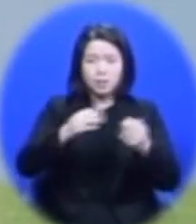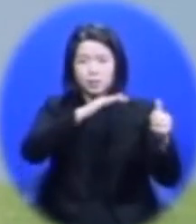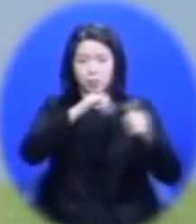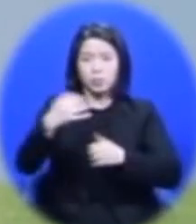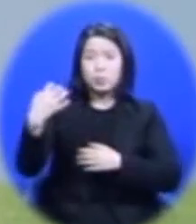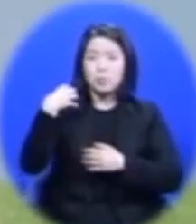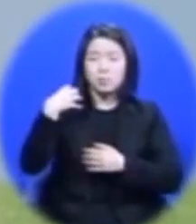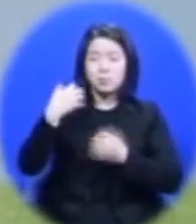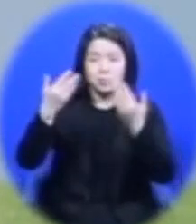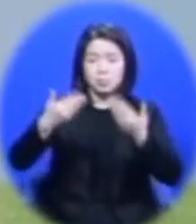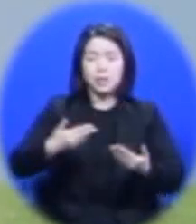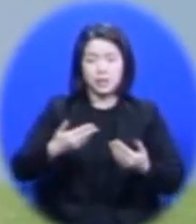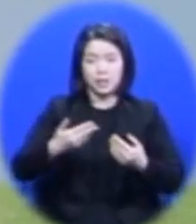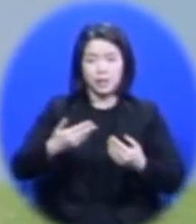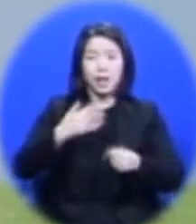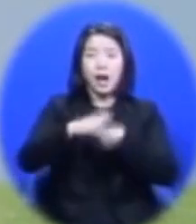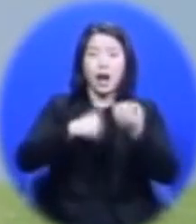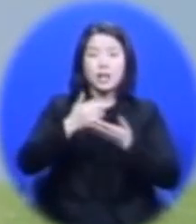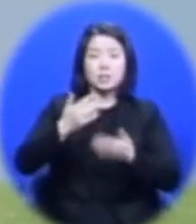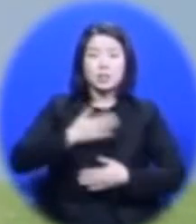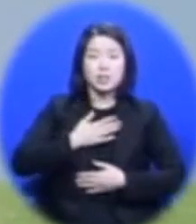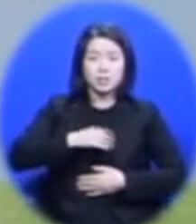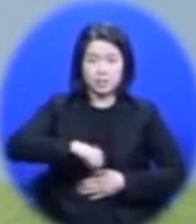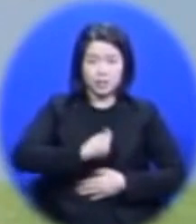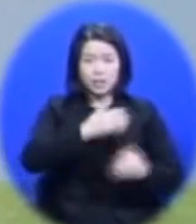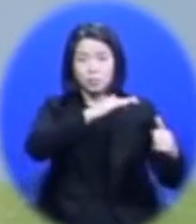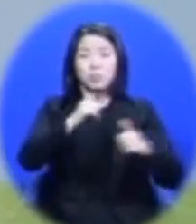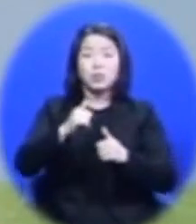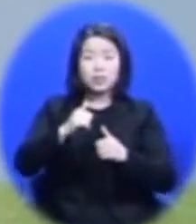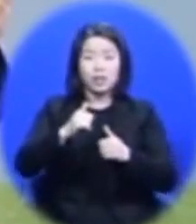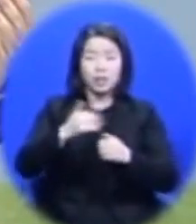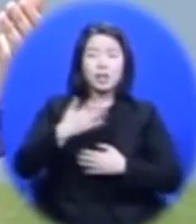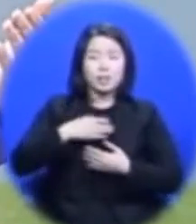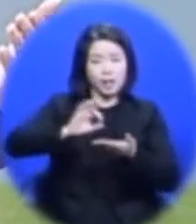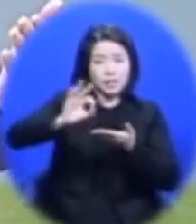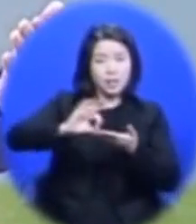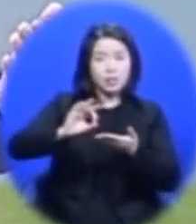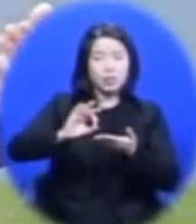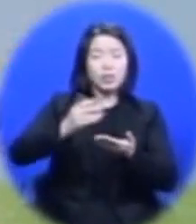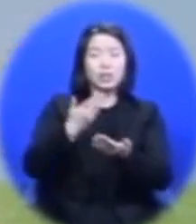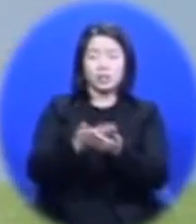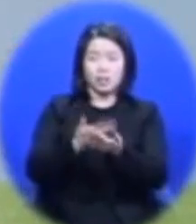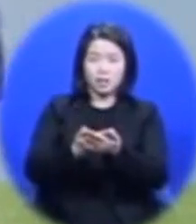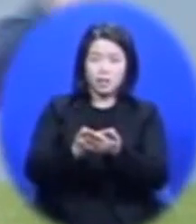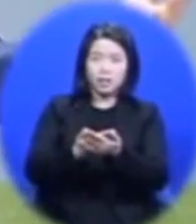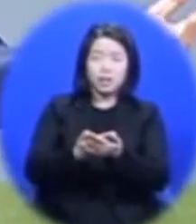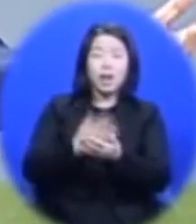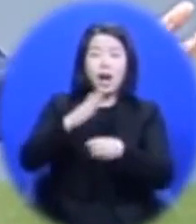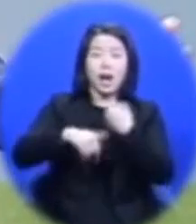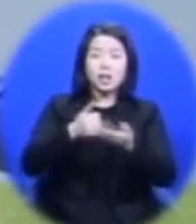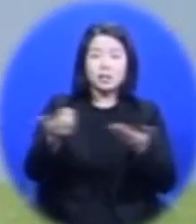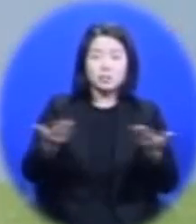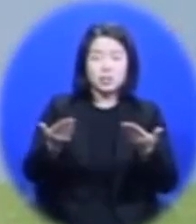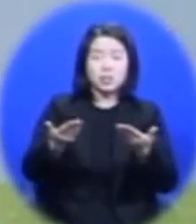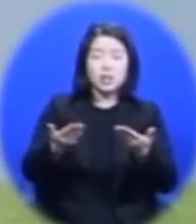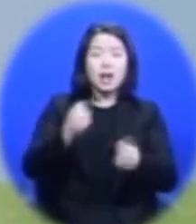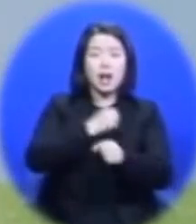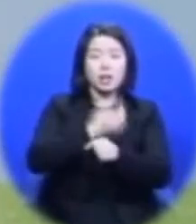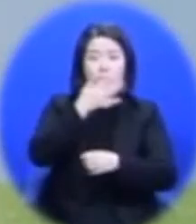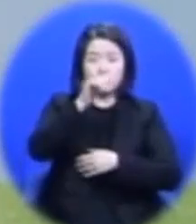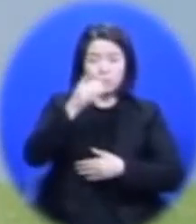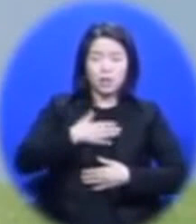합니다. 하나님이 자기를 불렀다는 거예요. 나를 써달라는 겁니다. 하나님의 일을 할 수 있도록 나를 세워달라고.